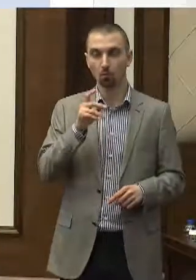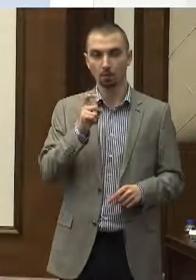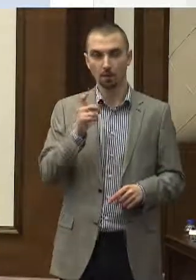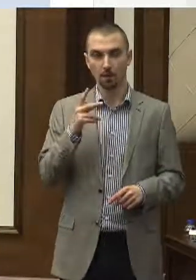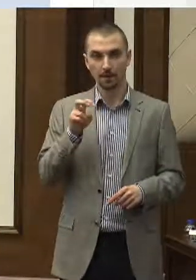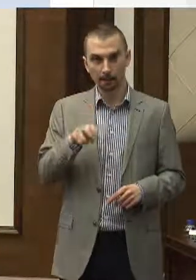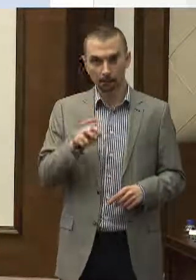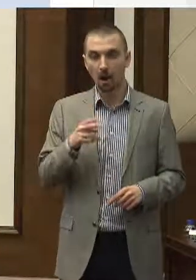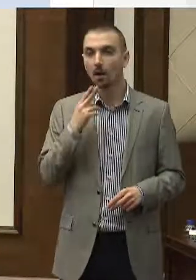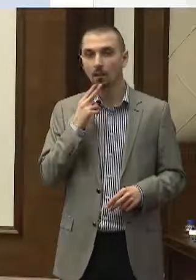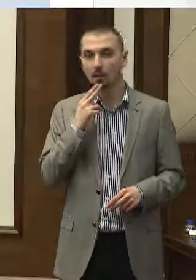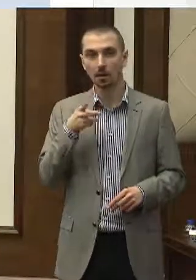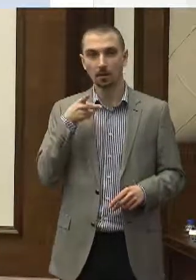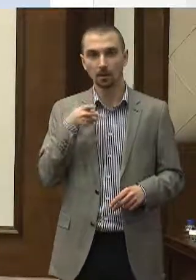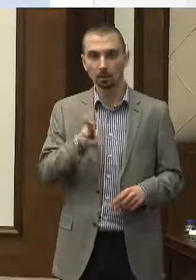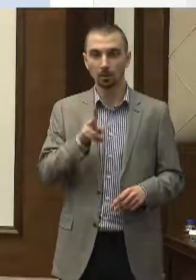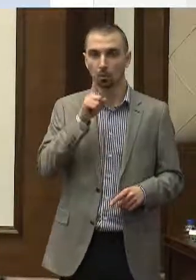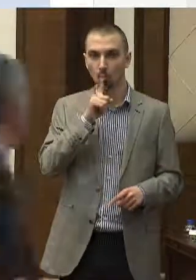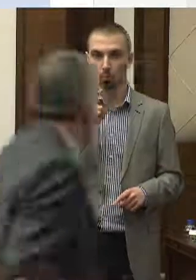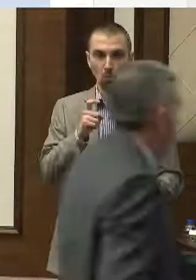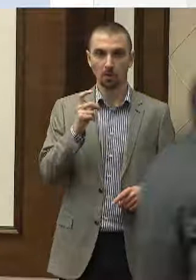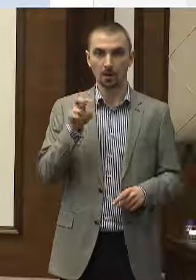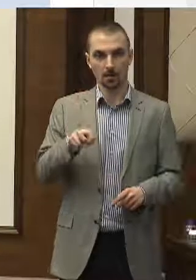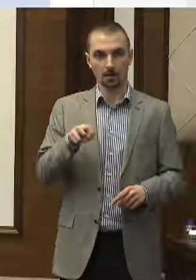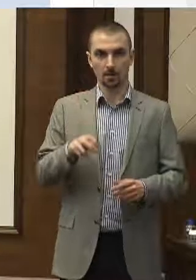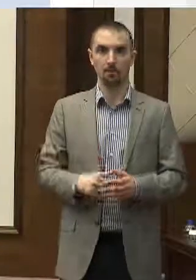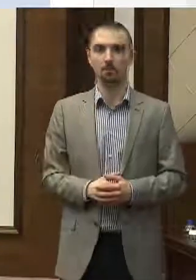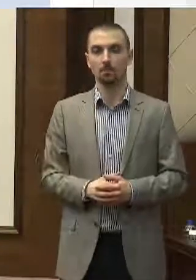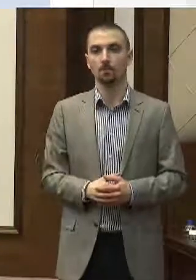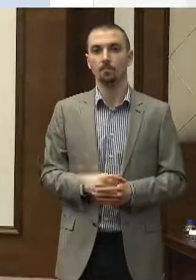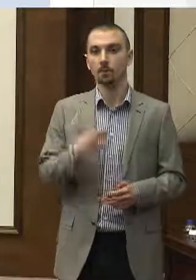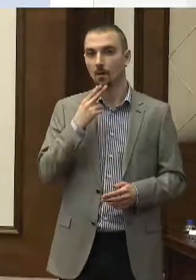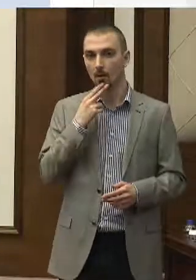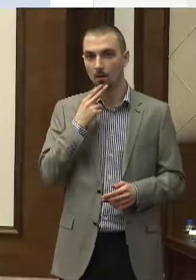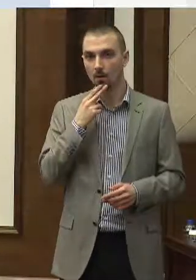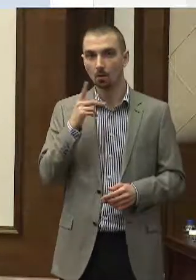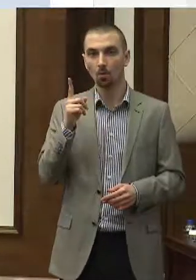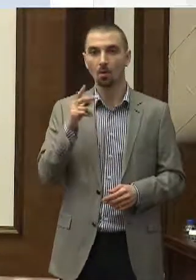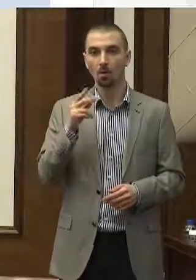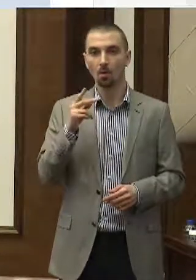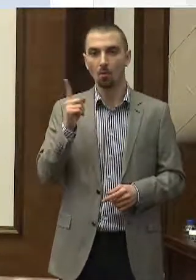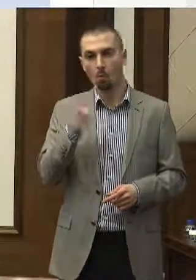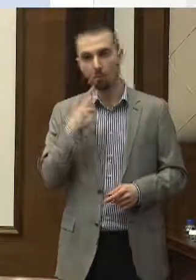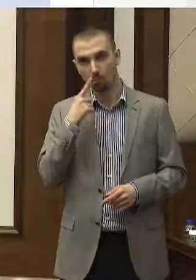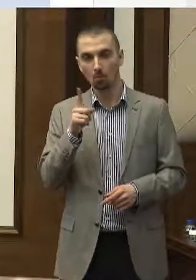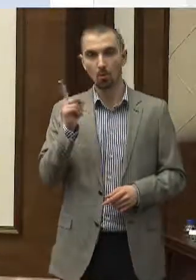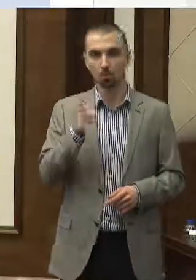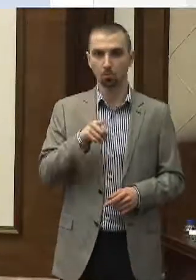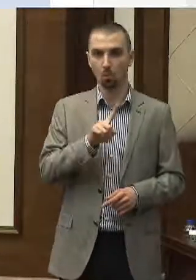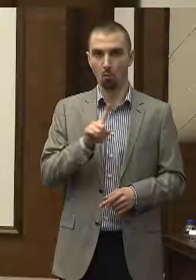20.498, kadın sayımız 2.198. Kadın oranı %10.7.